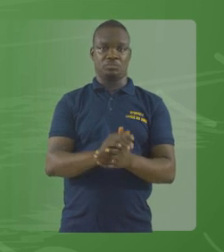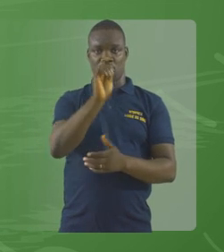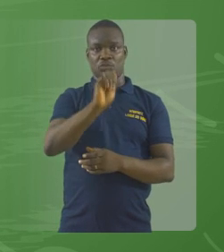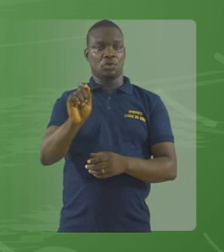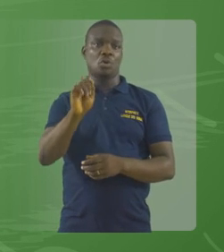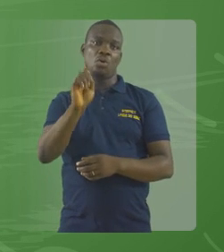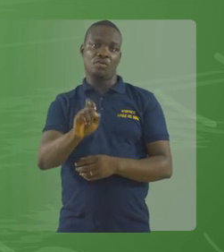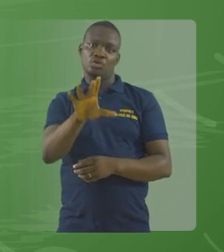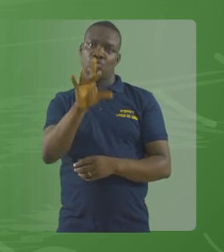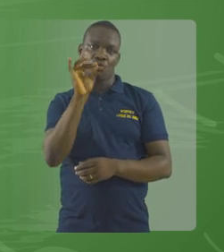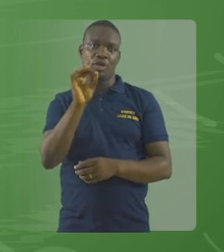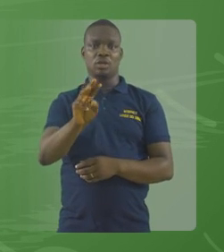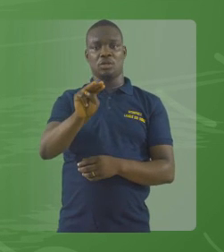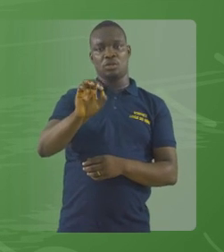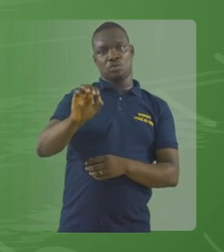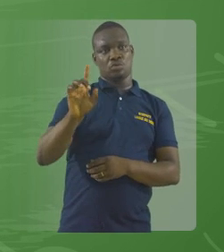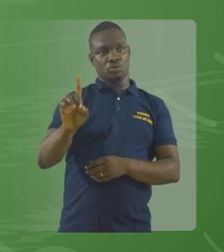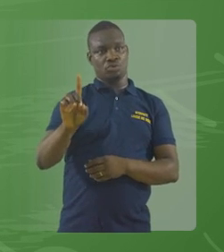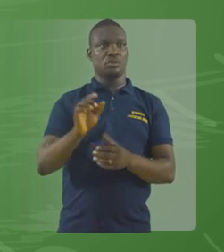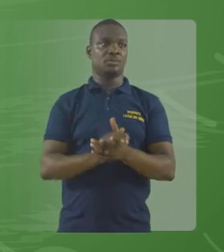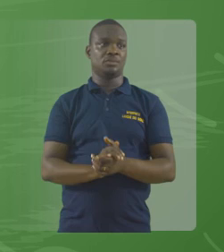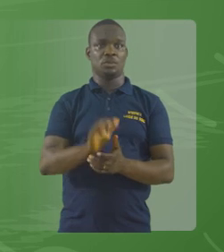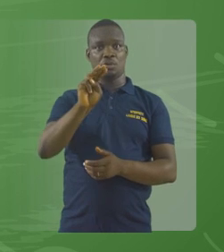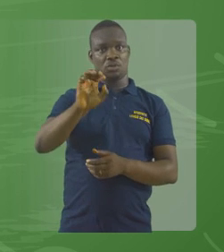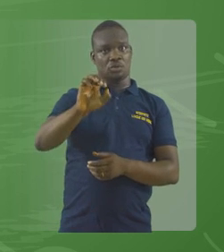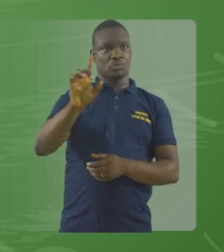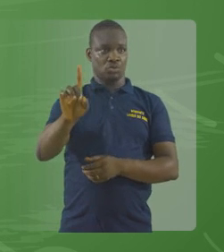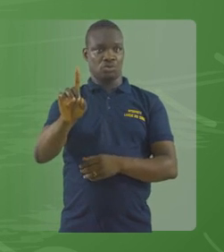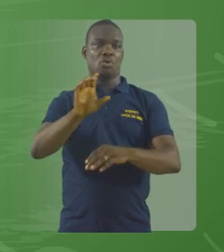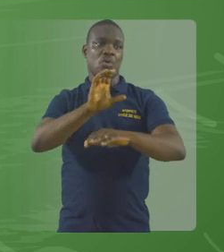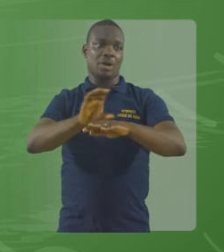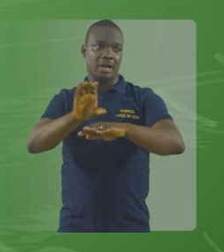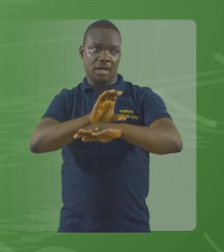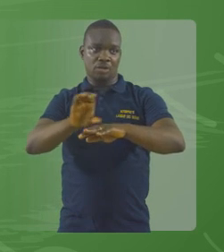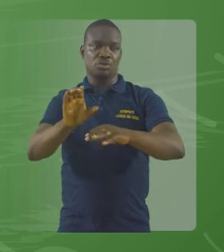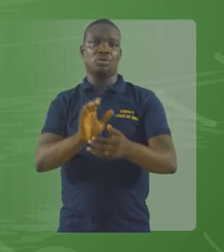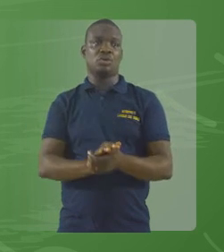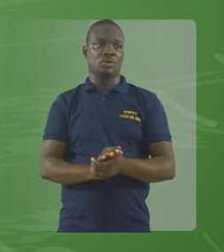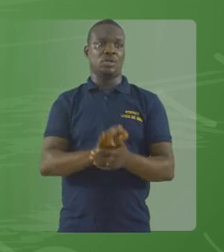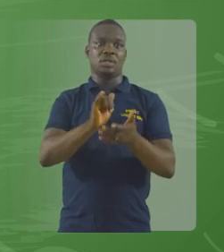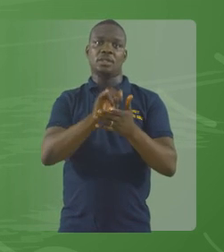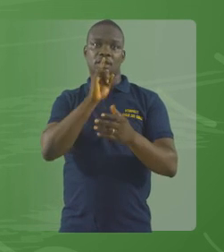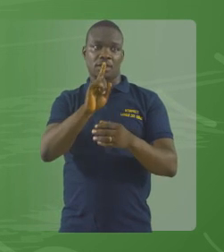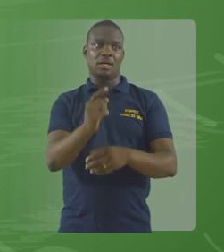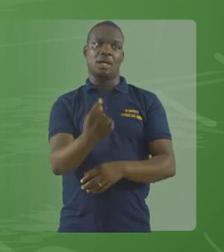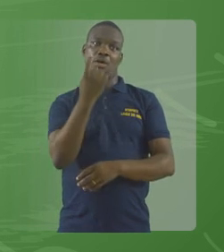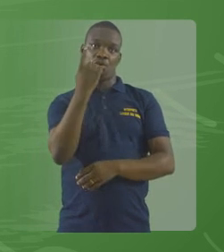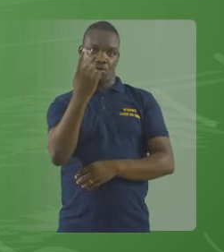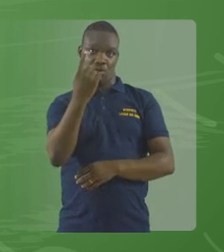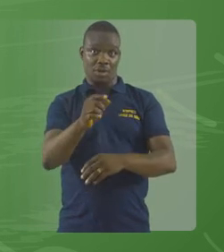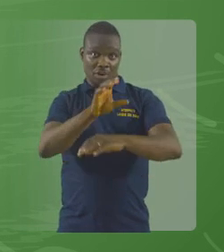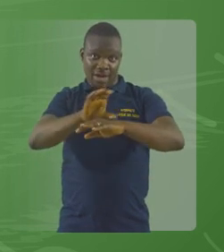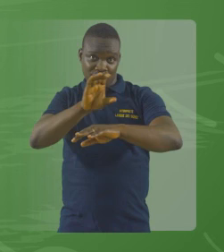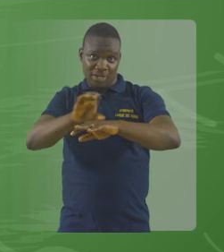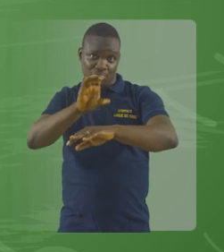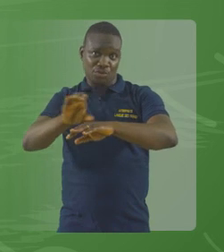évaluer son module. Son module, on le calcule et il est égal à 1. Le module de